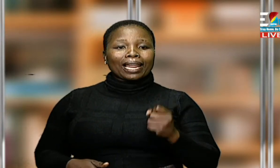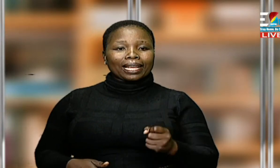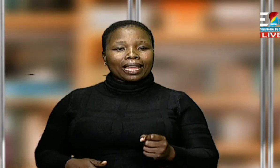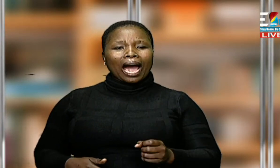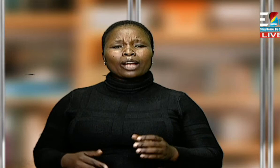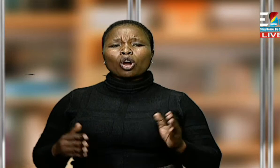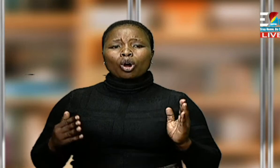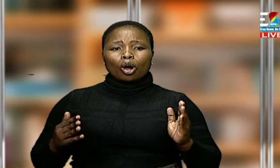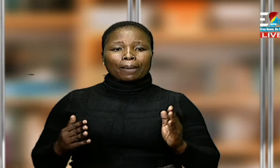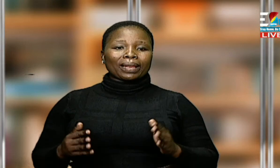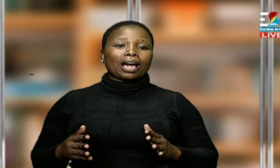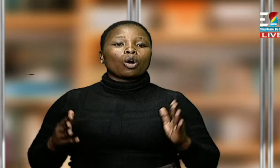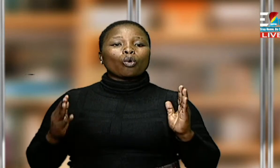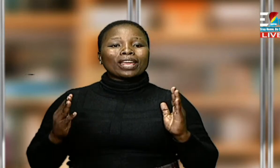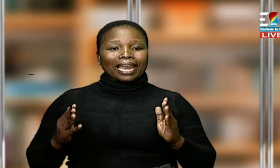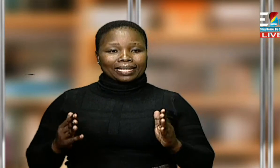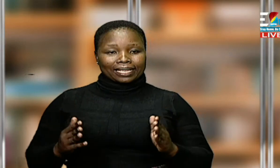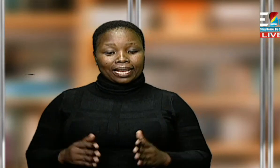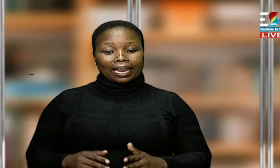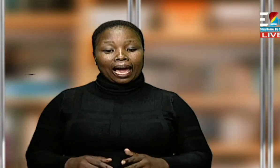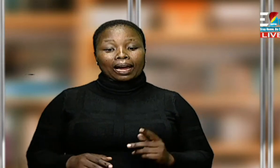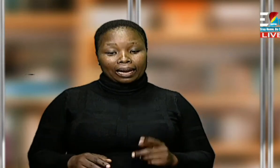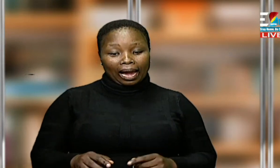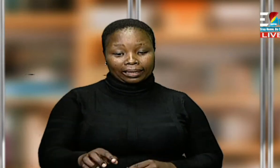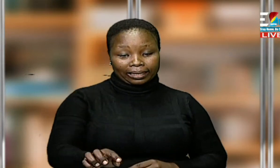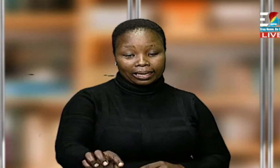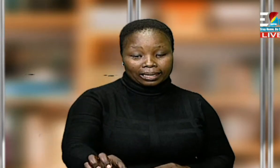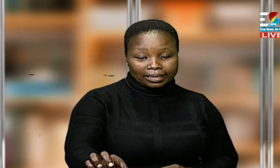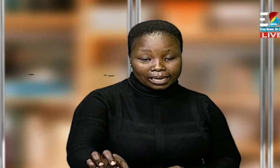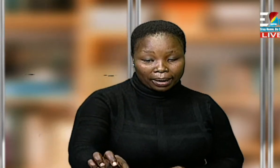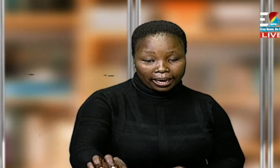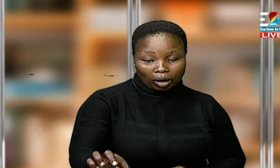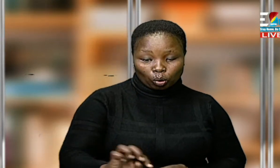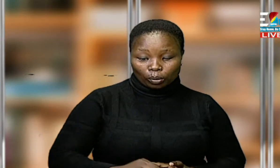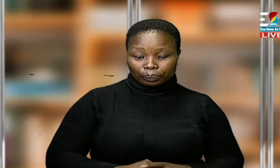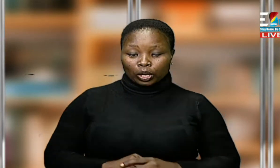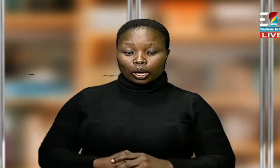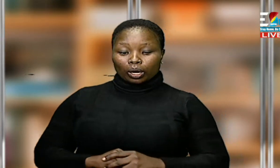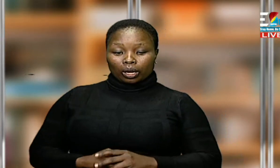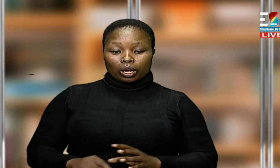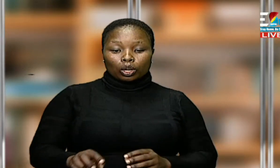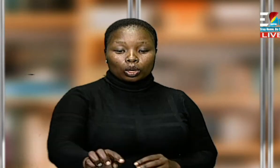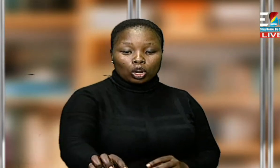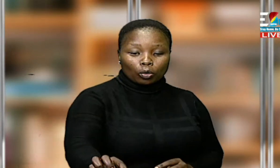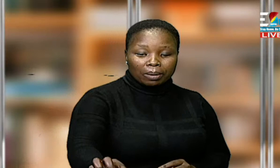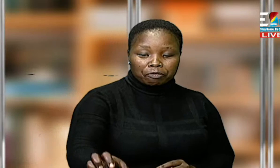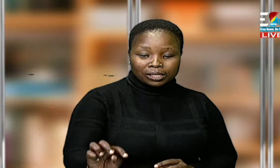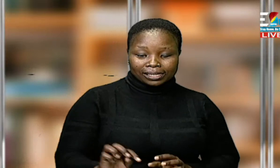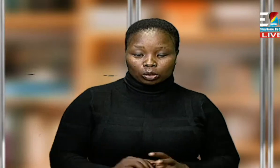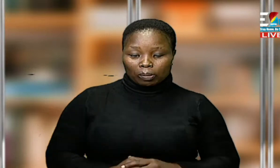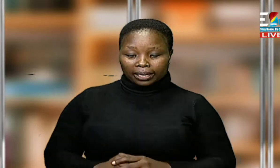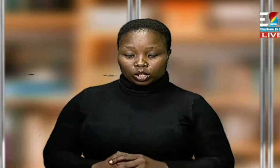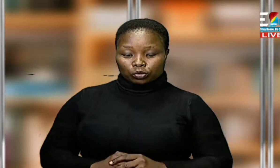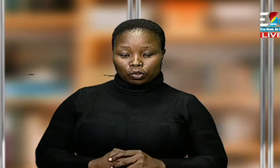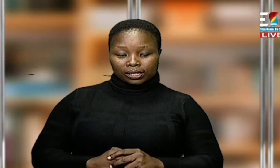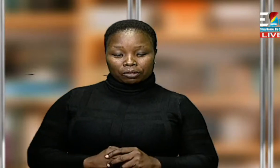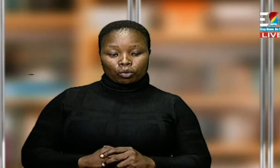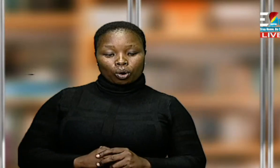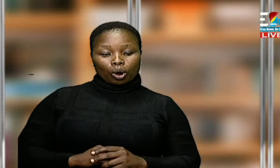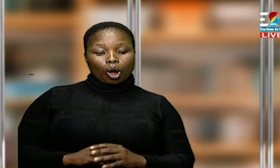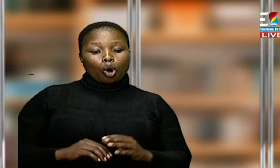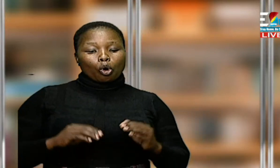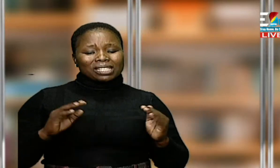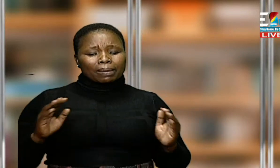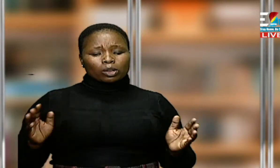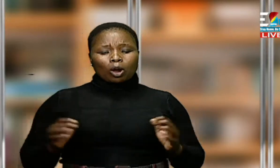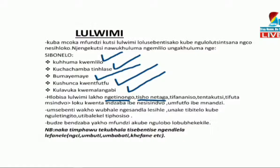kunangu lolalela atokhona phela kuyilandzelela kahle lendzaba yakho. Lokunye mfundzi sisachubeka nesifumvo